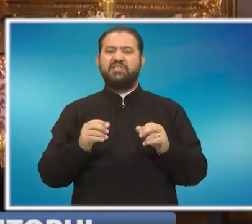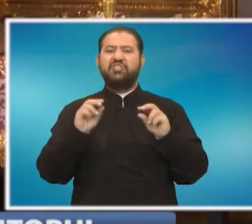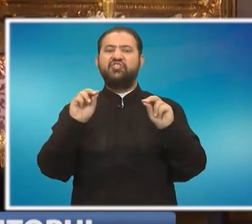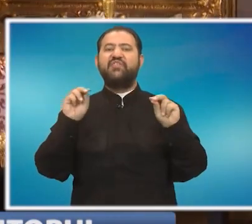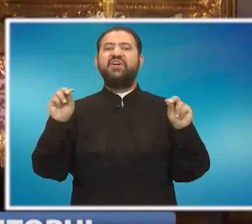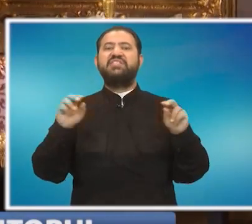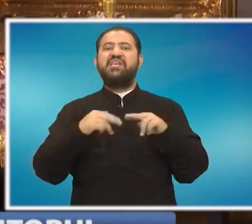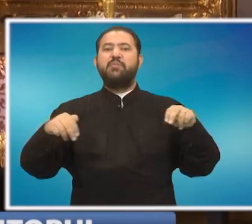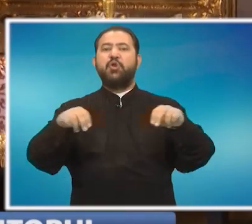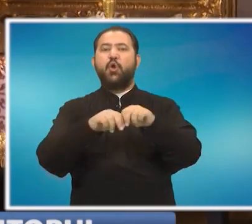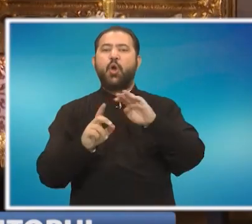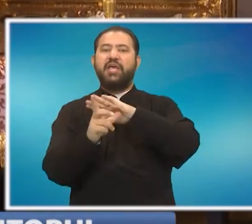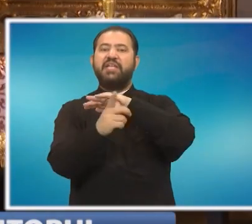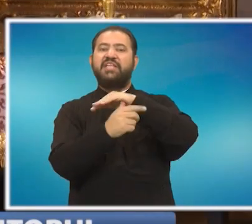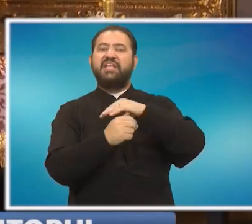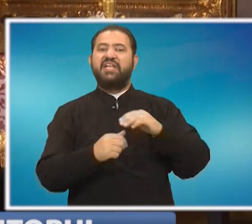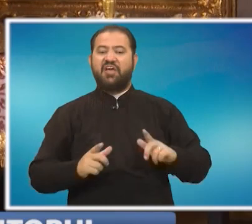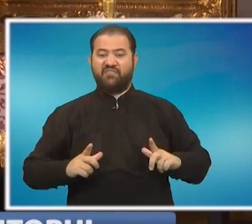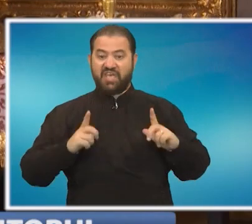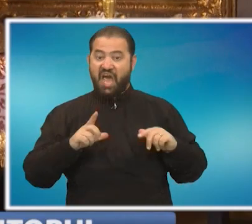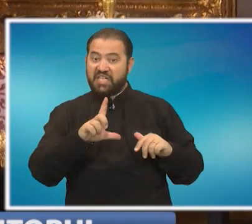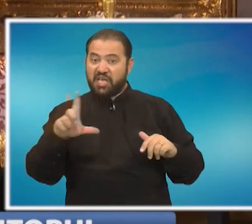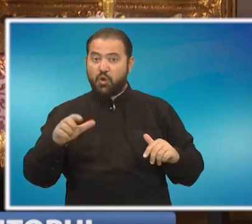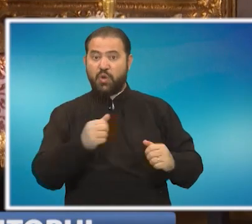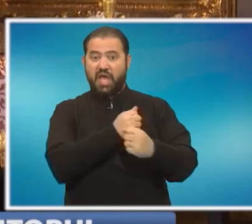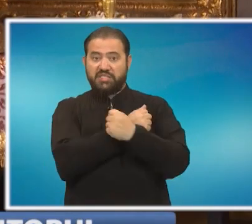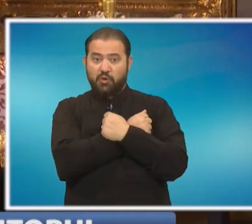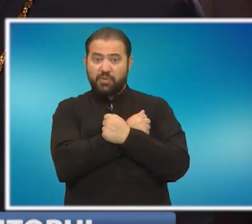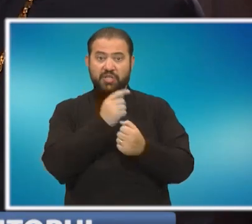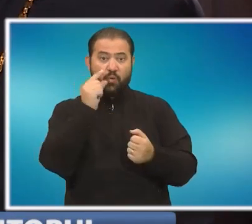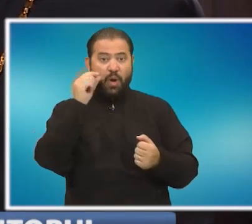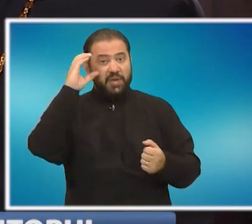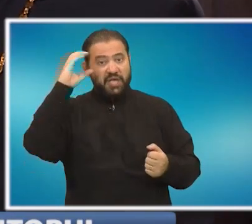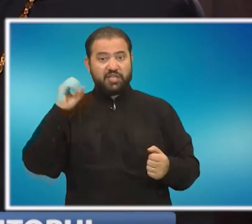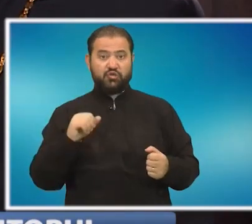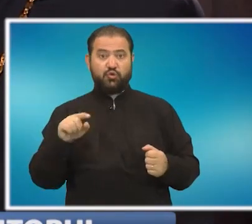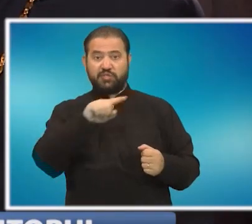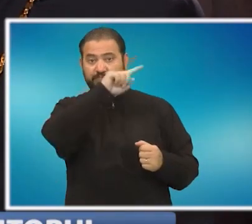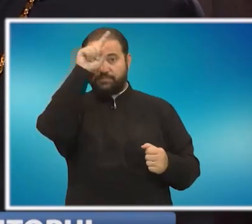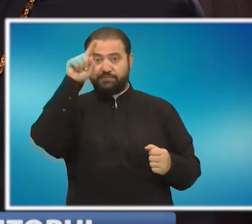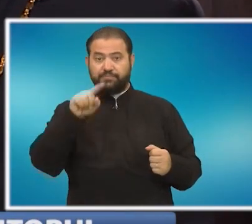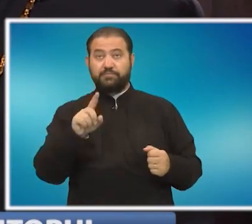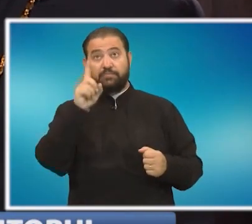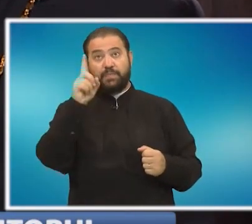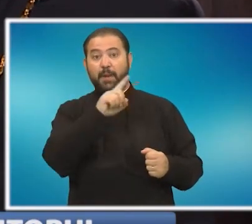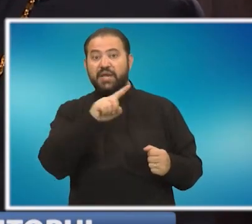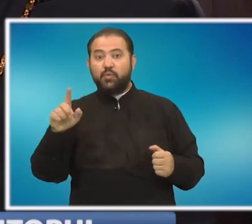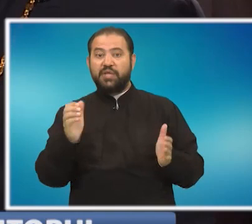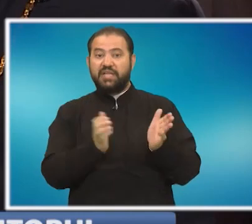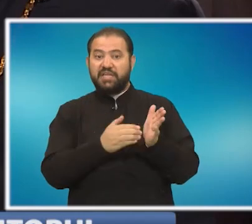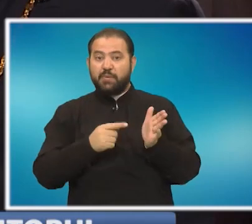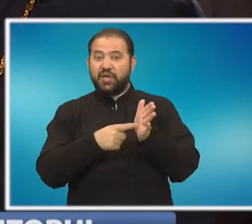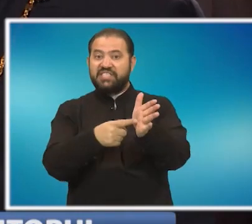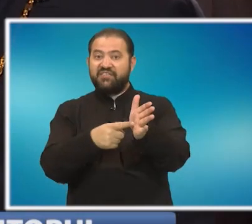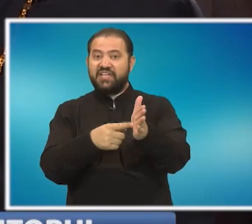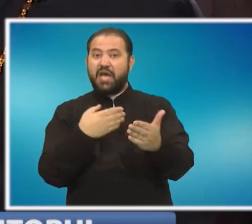noi din simplitatea acestui sfânt atât de iubit de credincioși? În primul rând, ar trebui să remarcăm